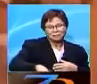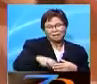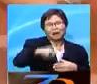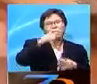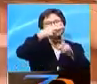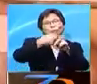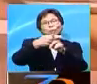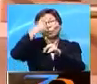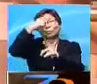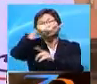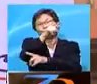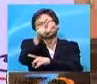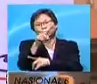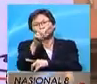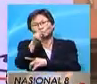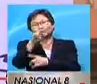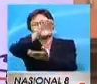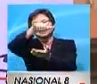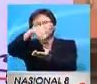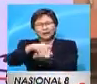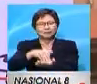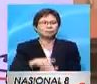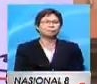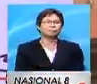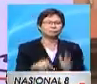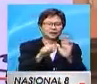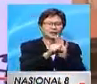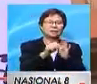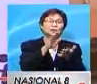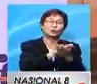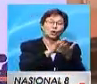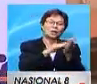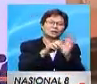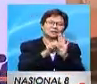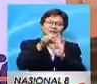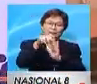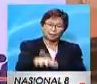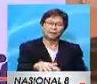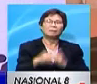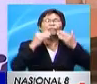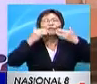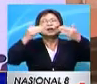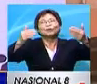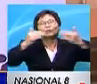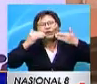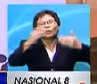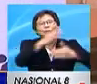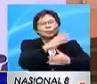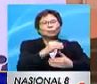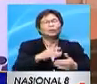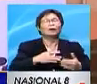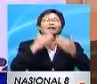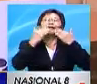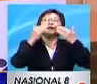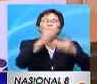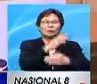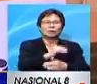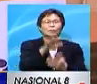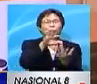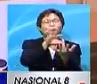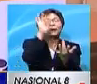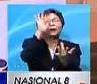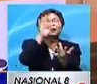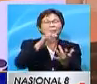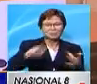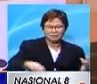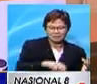untuk Zon Tengah bagi pihak SK Setapak kami rasa bersyukur dan terima kasih kerana terpilih untuk program jelajah